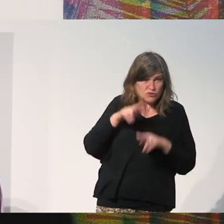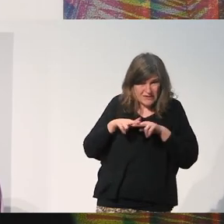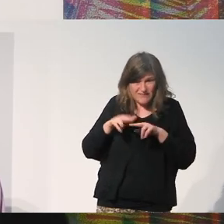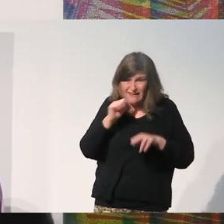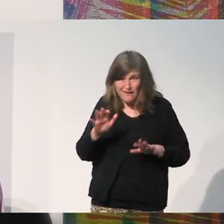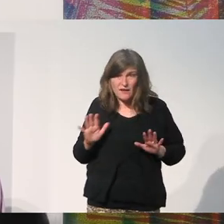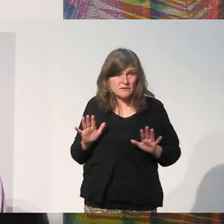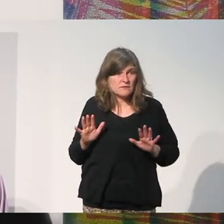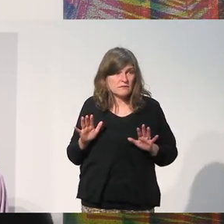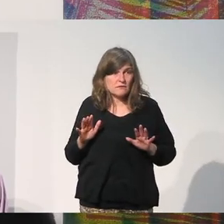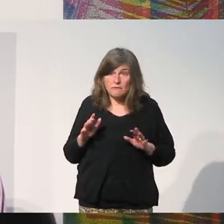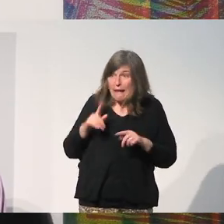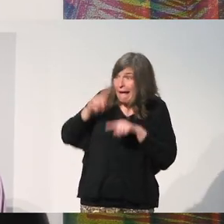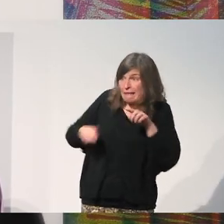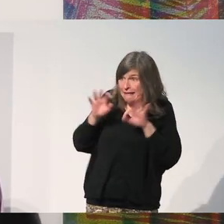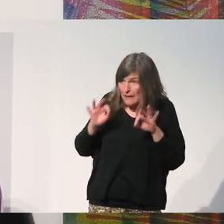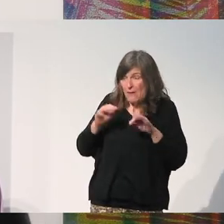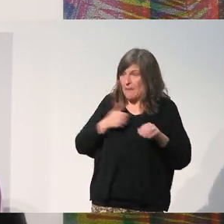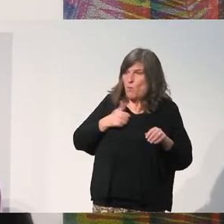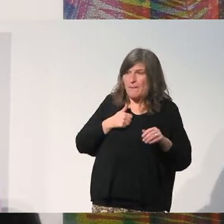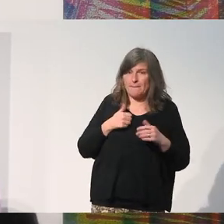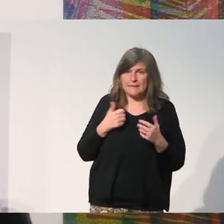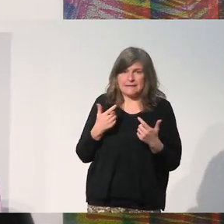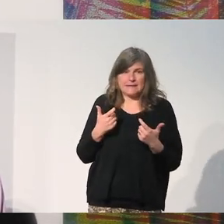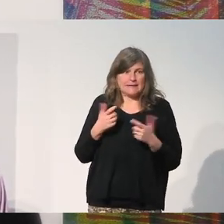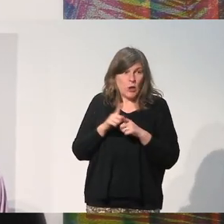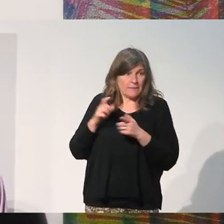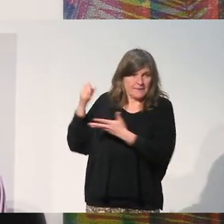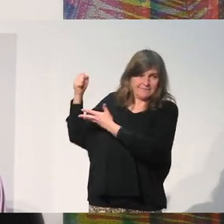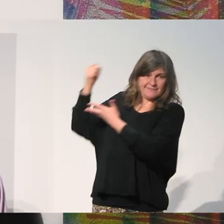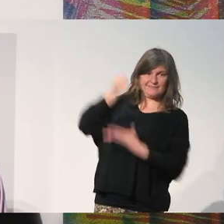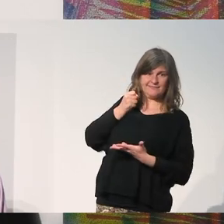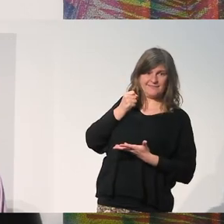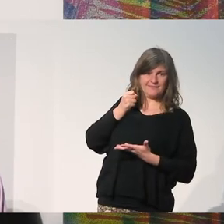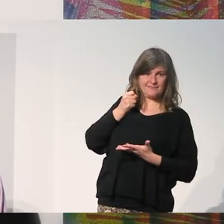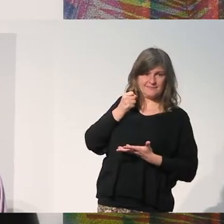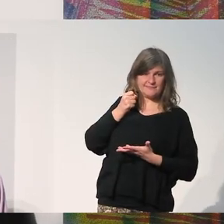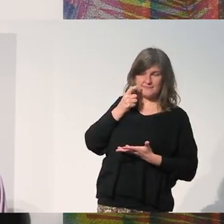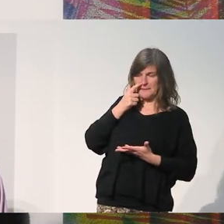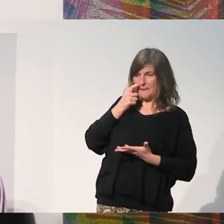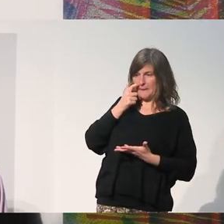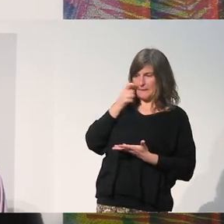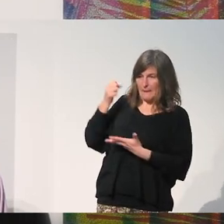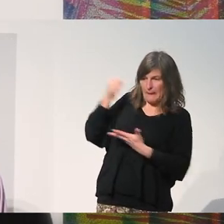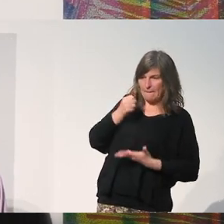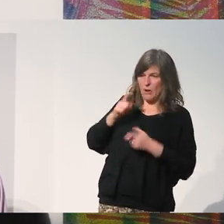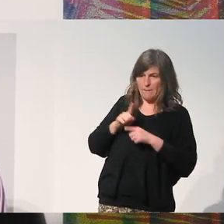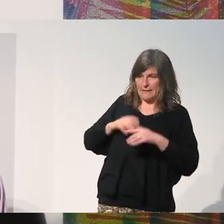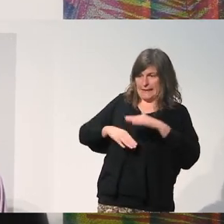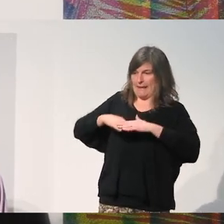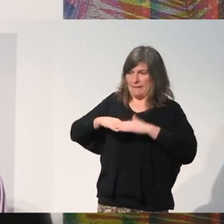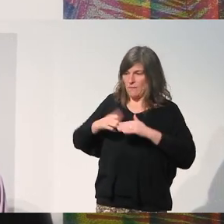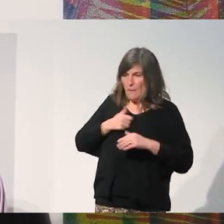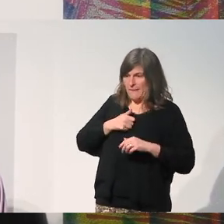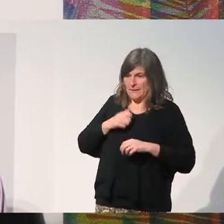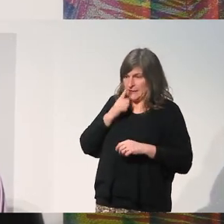hein, rien ne me l'interdit. Mais je pense que c'est des héritages en fait de restrictions géographiques dictées par la